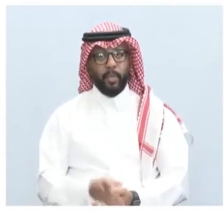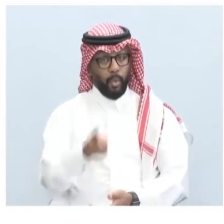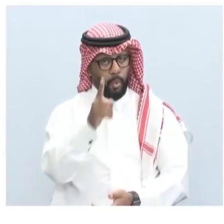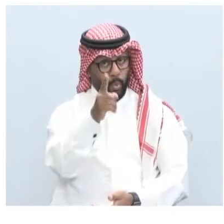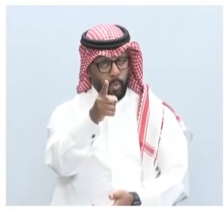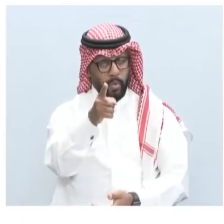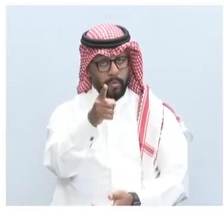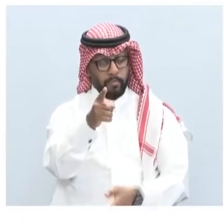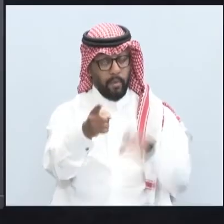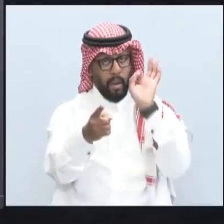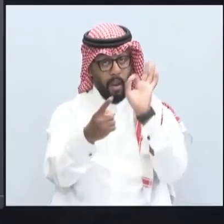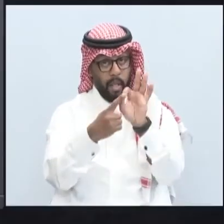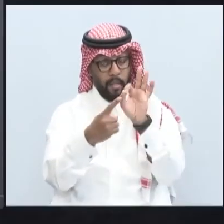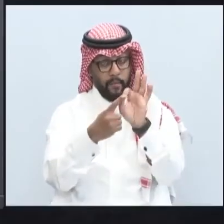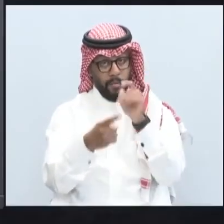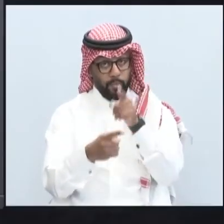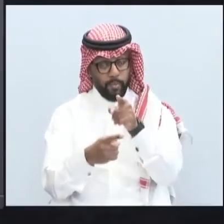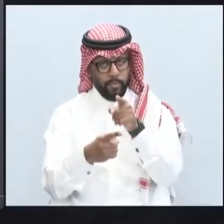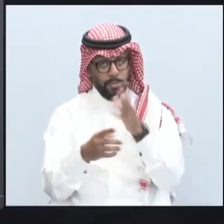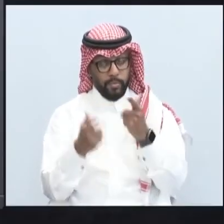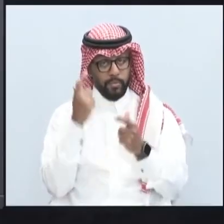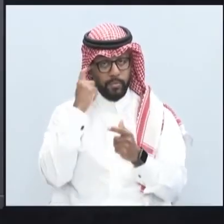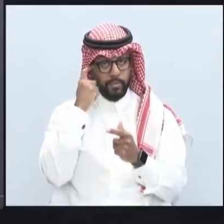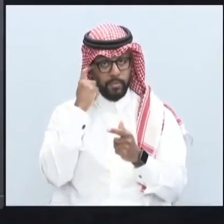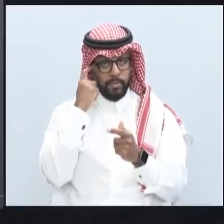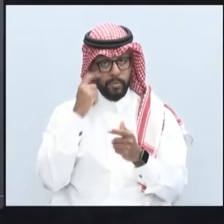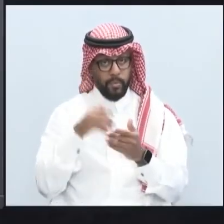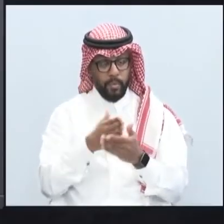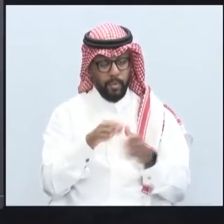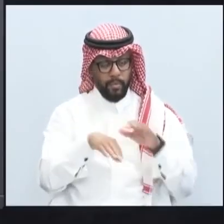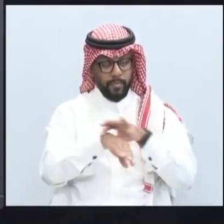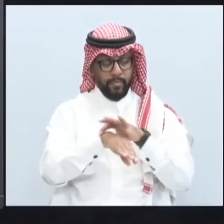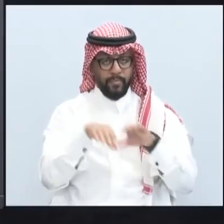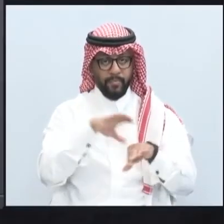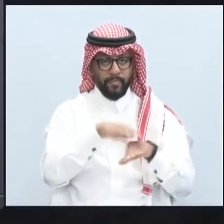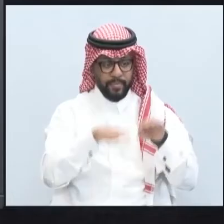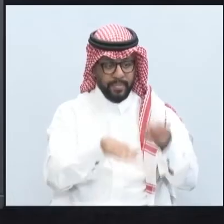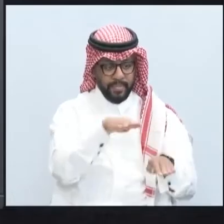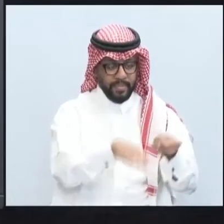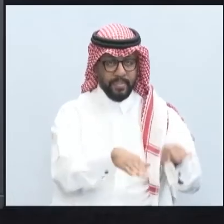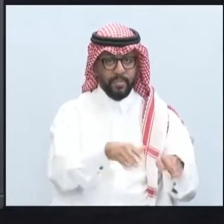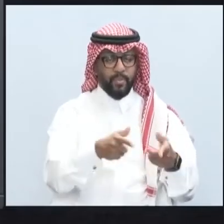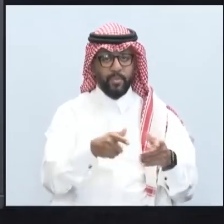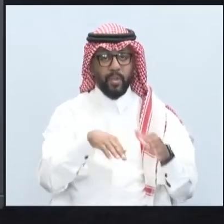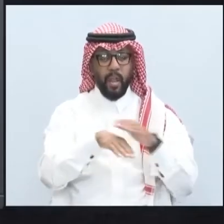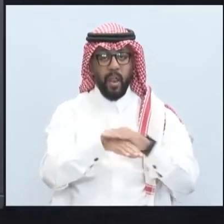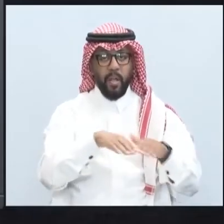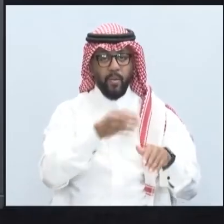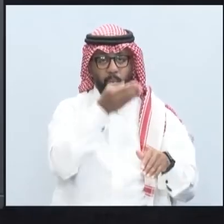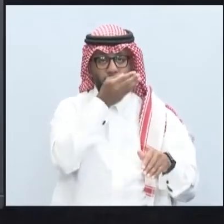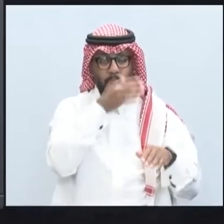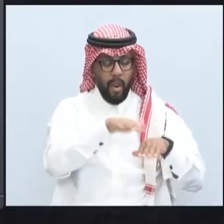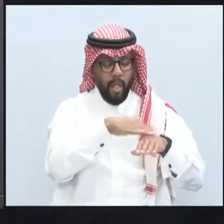ابنائي المقصود بذلك ان يدخل الخف او الجورب بعد ان